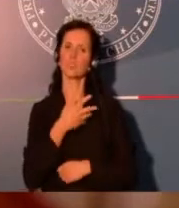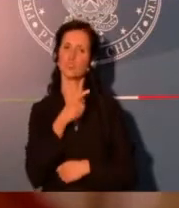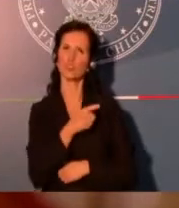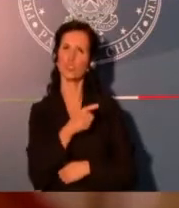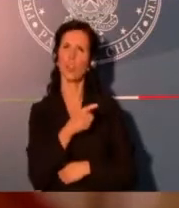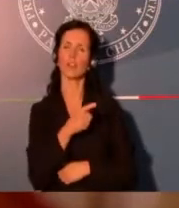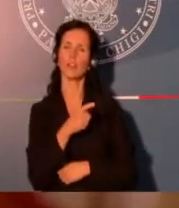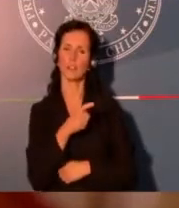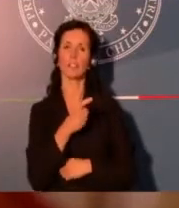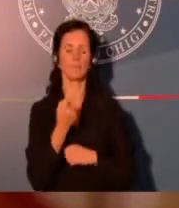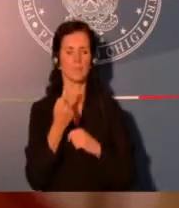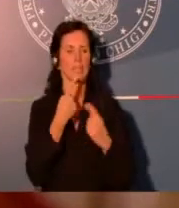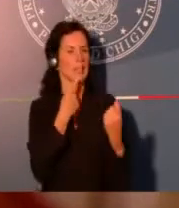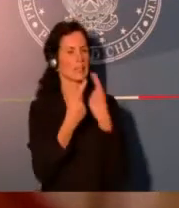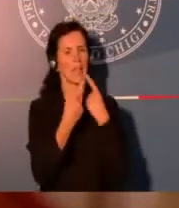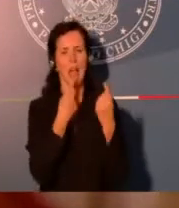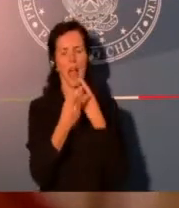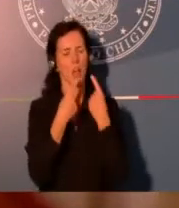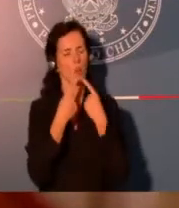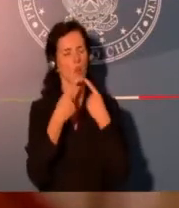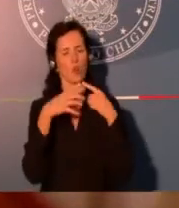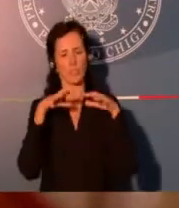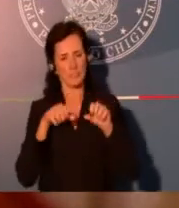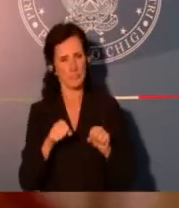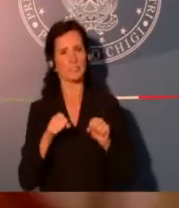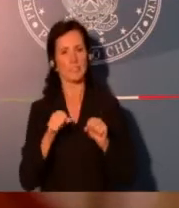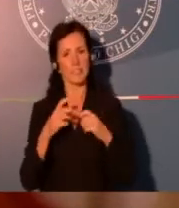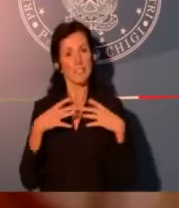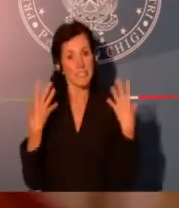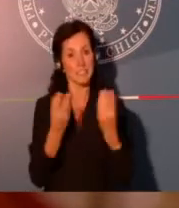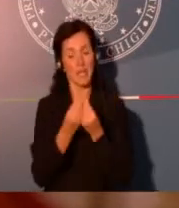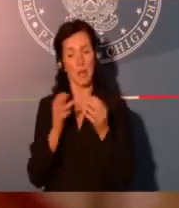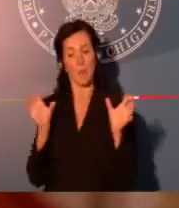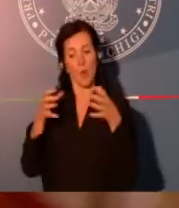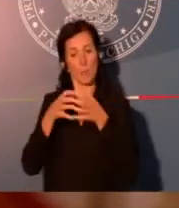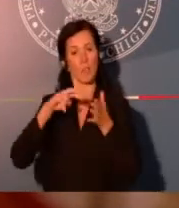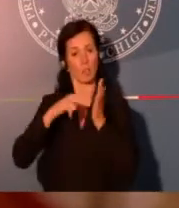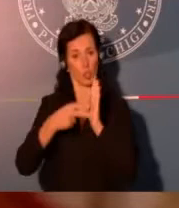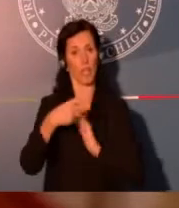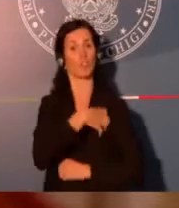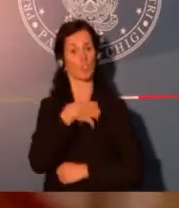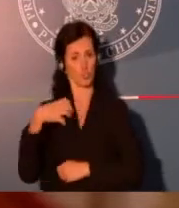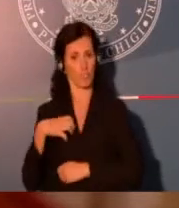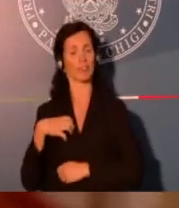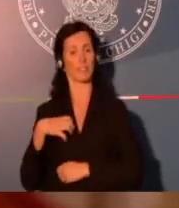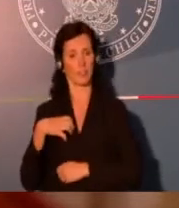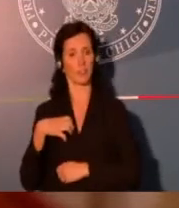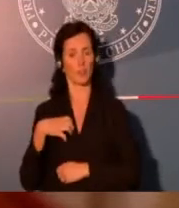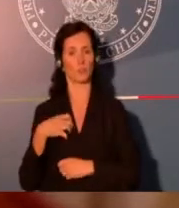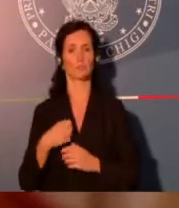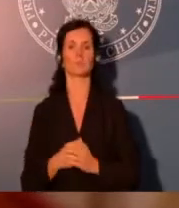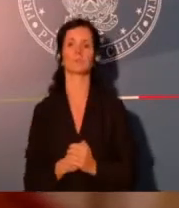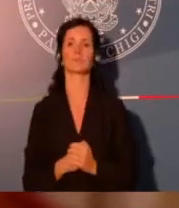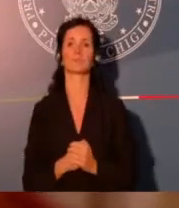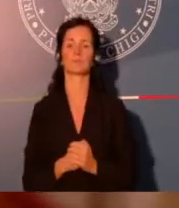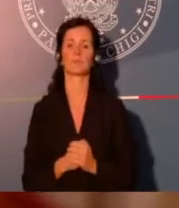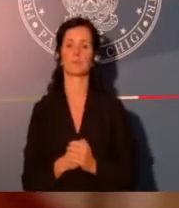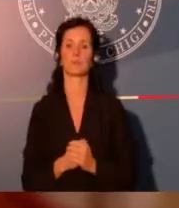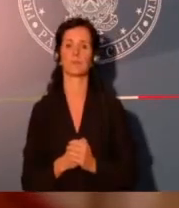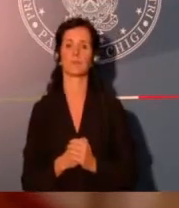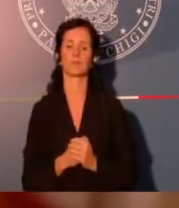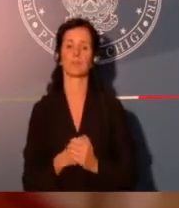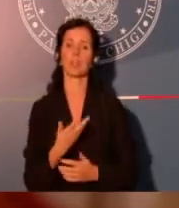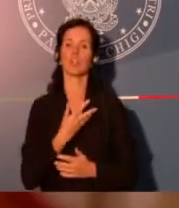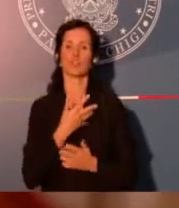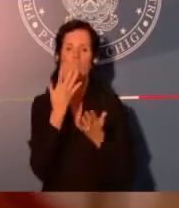un intenso dialogo anche col comitato tecnico-scientifico. Allora, abbiamo notizie